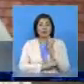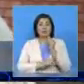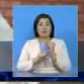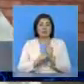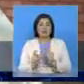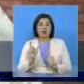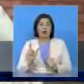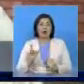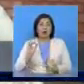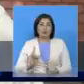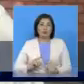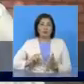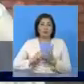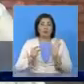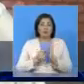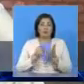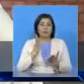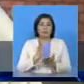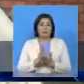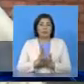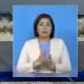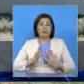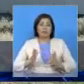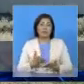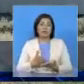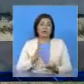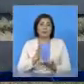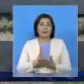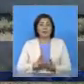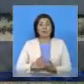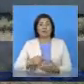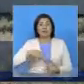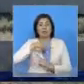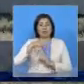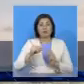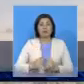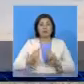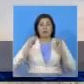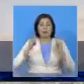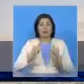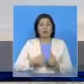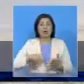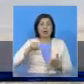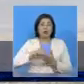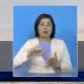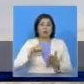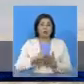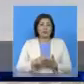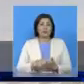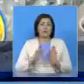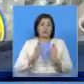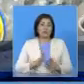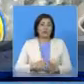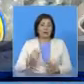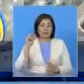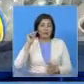үлкен нелер бар, комнаталар бар. Жағдай жасалған. Табысты кәсіп өңірдің дамуына оң әсерін тигізеді. Мұнда да тек ілімін